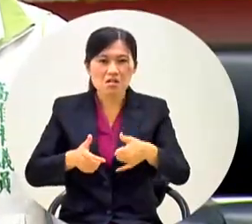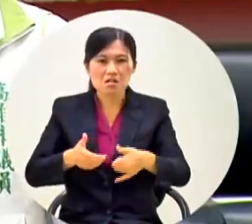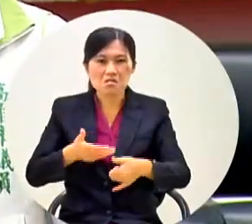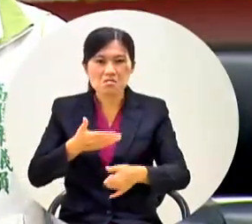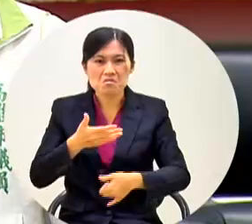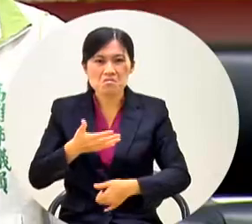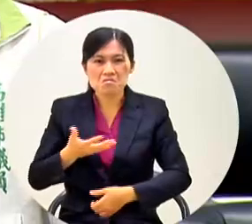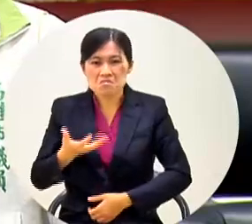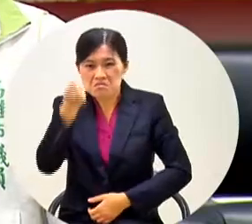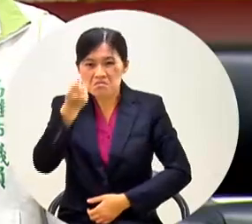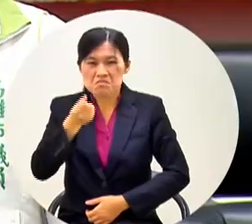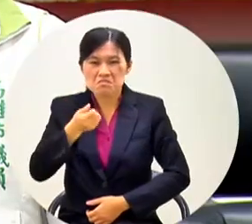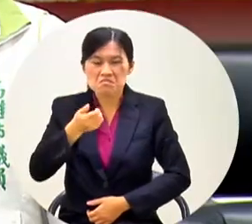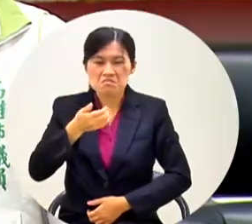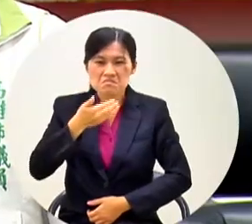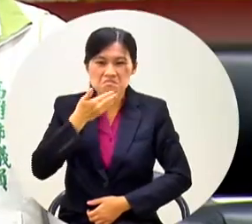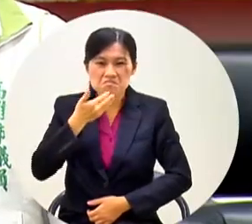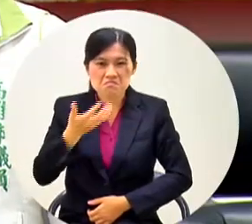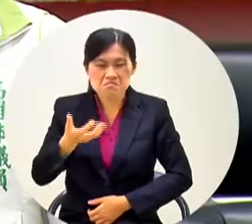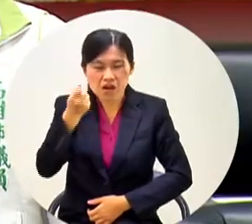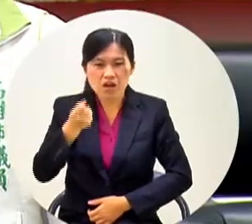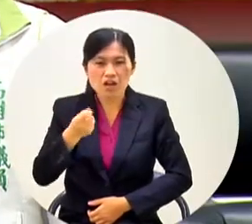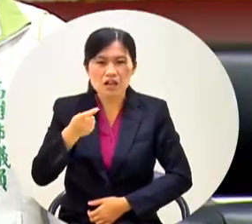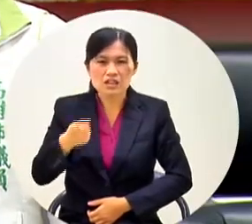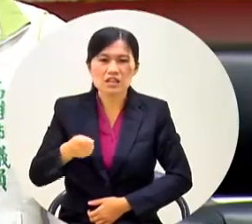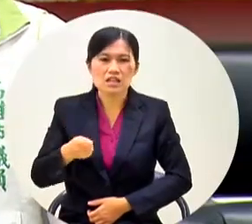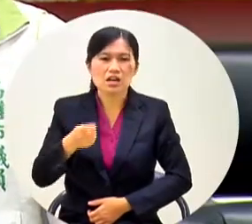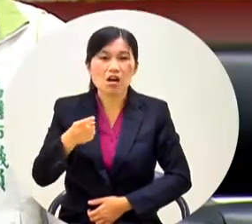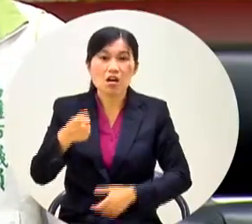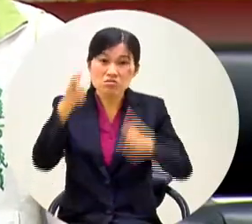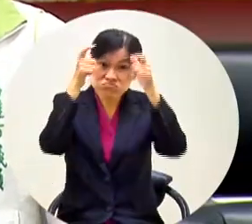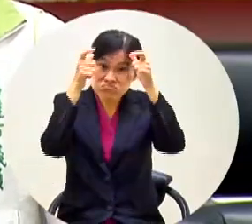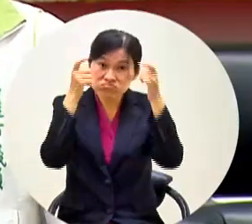国民党的议员为